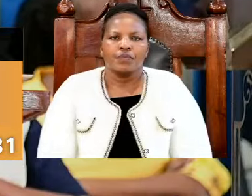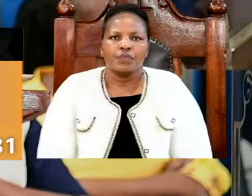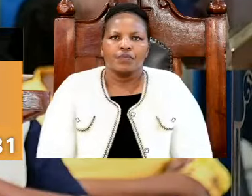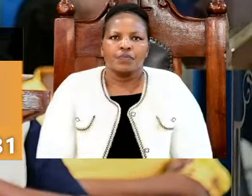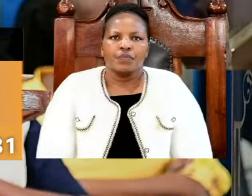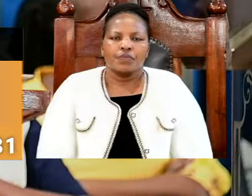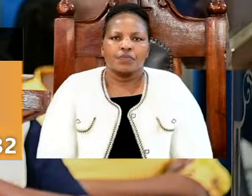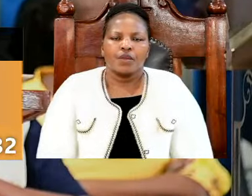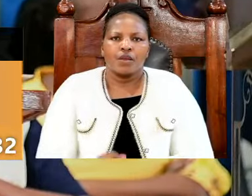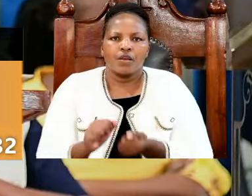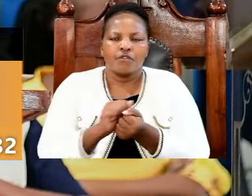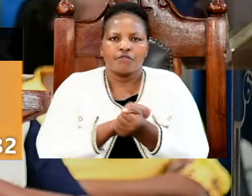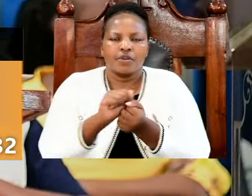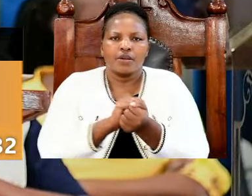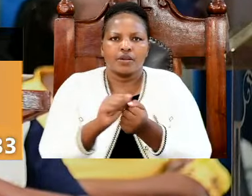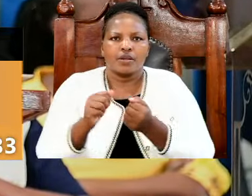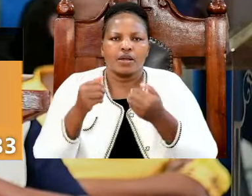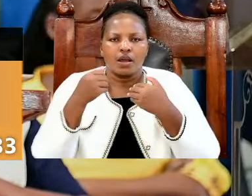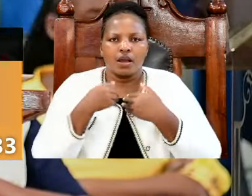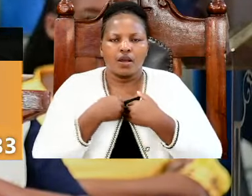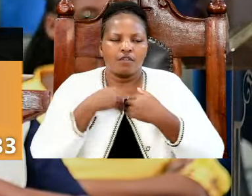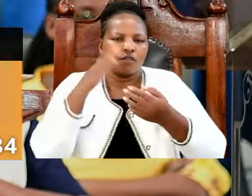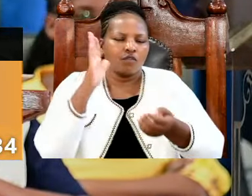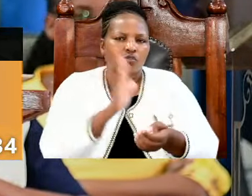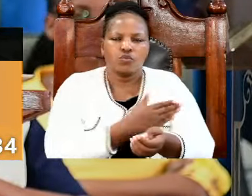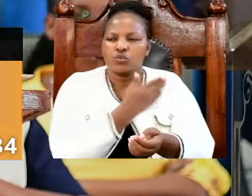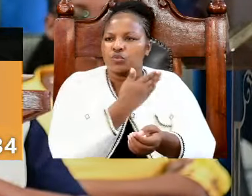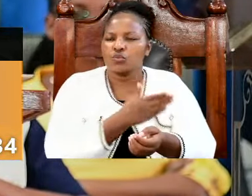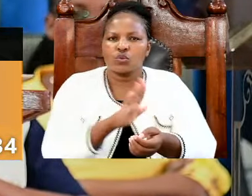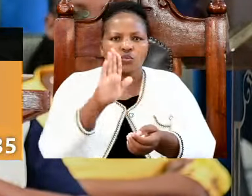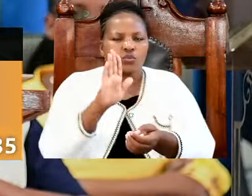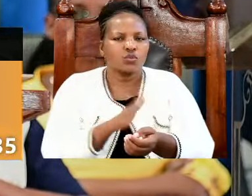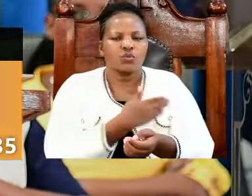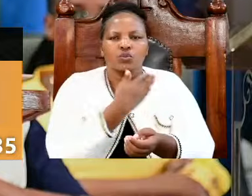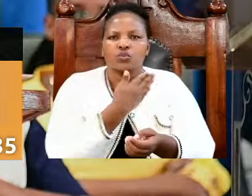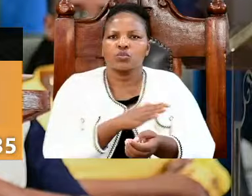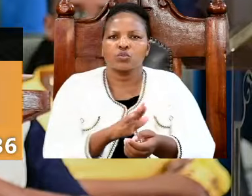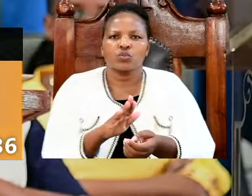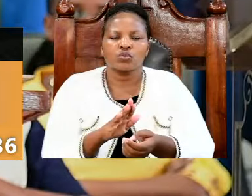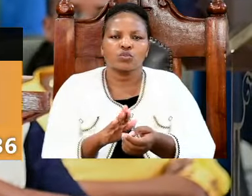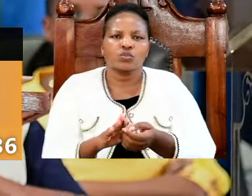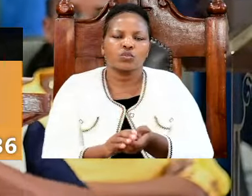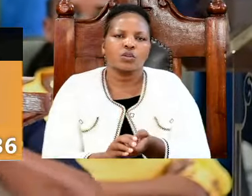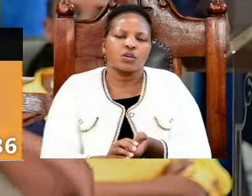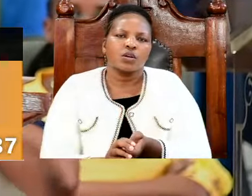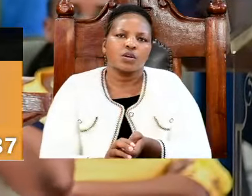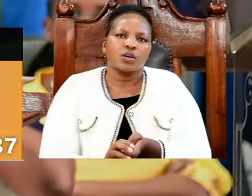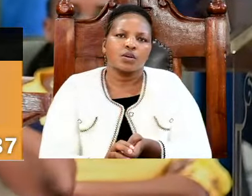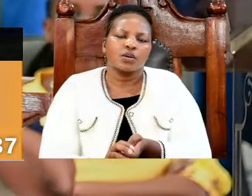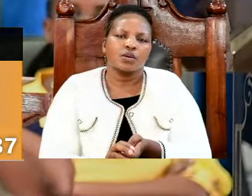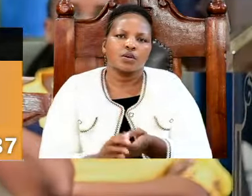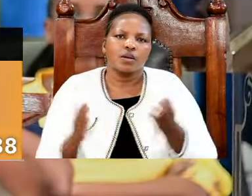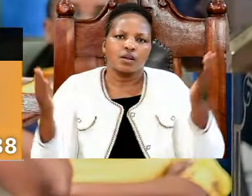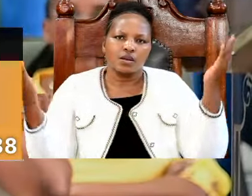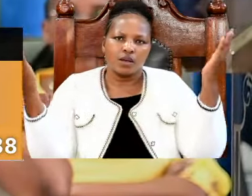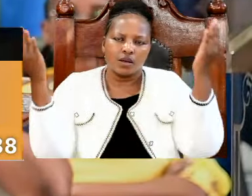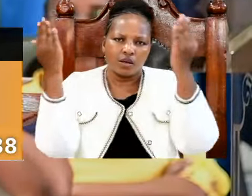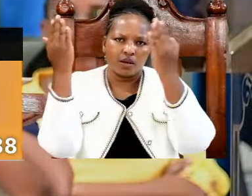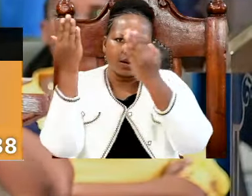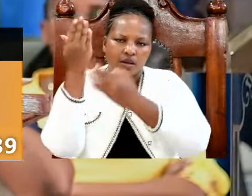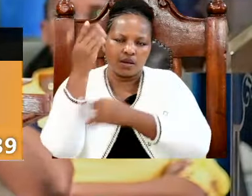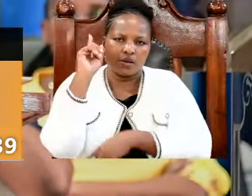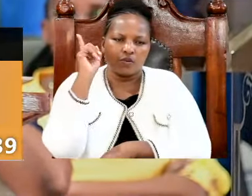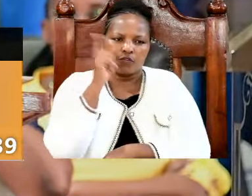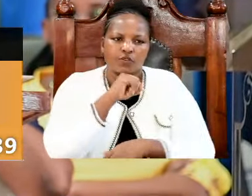Coming Friday tuko na kigosho pahali hapa. Umesikia mchungaji akitaja hayo, na ni vizuri uwabie